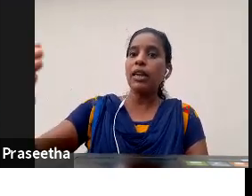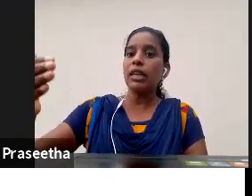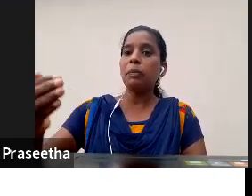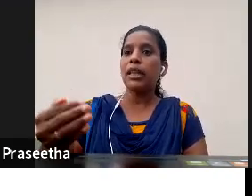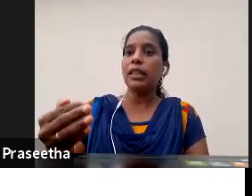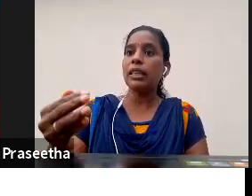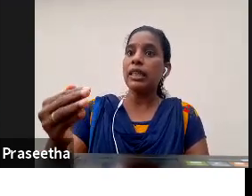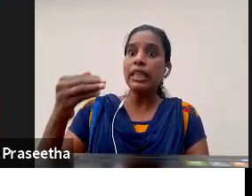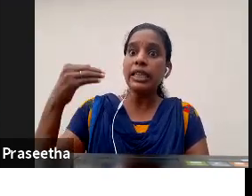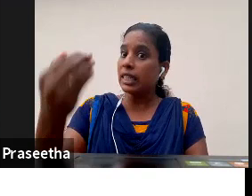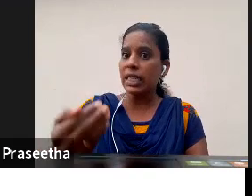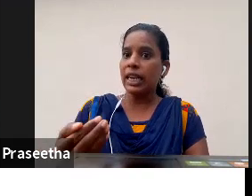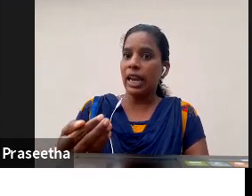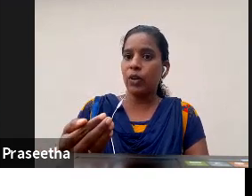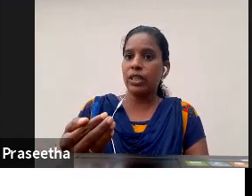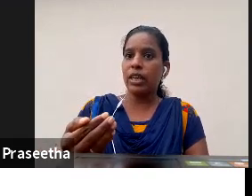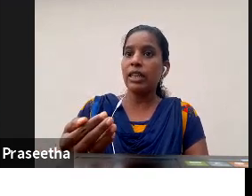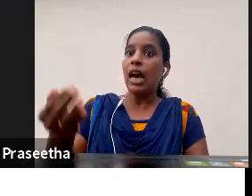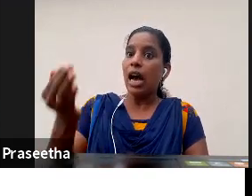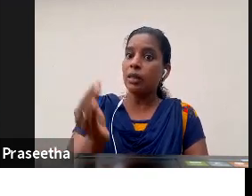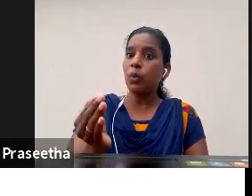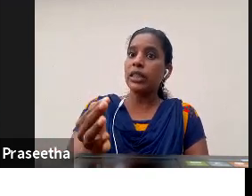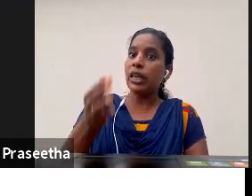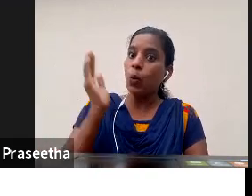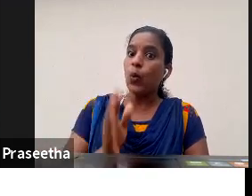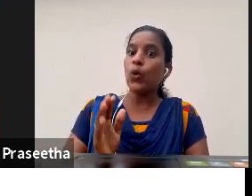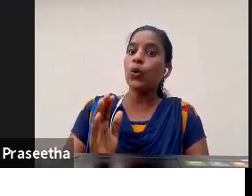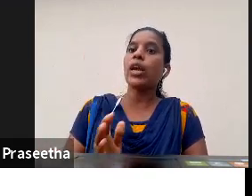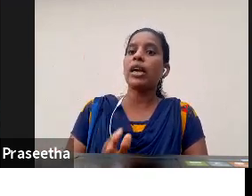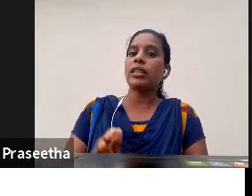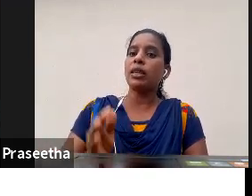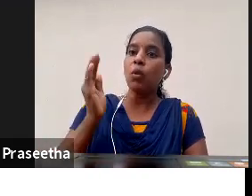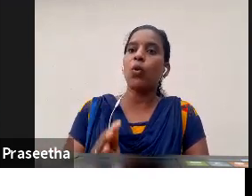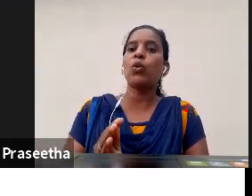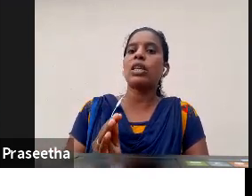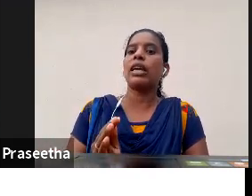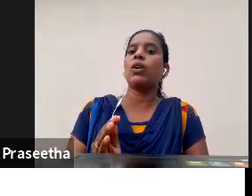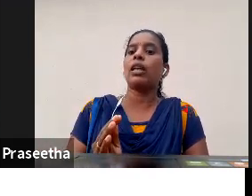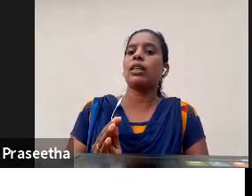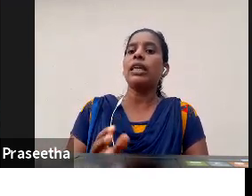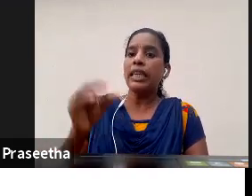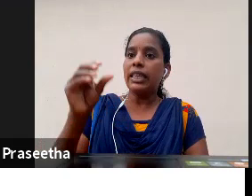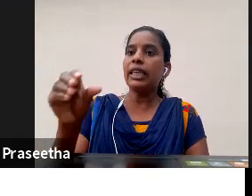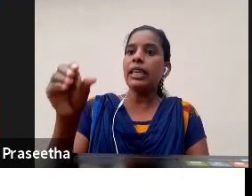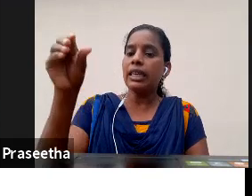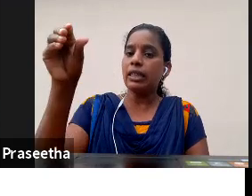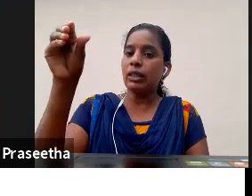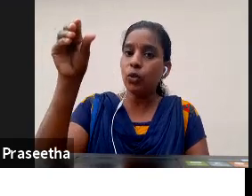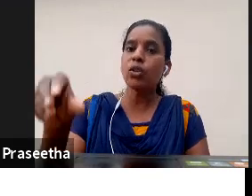ഇപ്പൊ നിങ്ങളടുത്ത് പറയുന്നത് ഇന്ത്യൻ സൈൻ ലാംഗ്വേജ് ആണ്. അതുപോലെ തന്നെ ഓരോ രാജ്യത്തിനും ഓരോ സൈൻ ഉള്ളത്